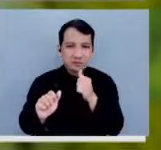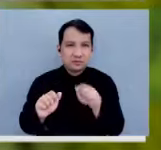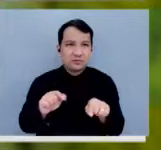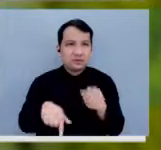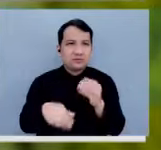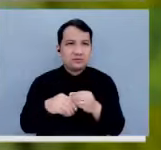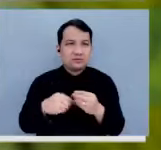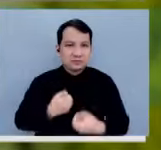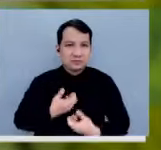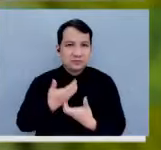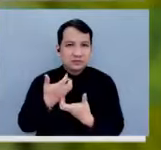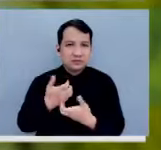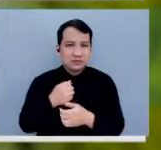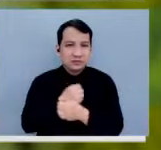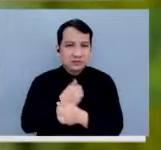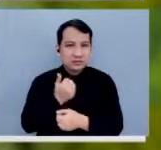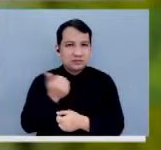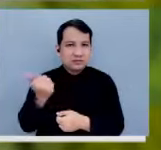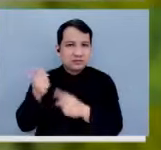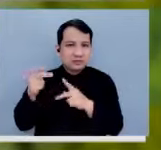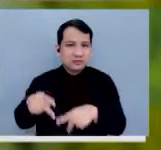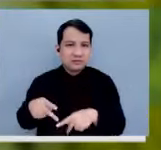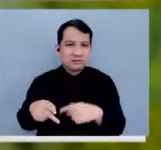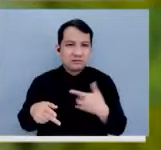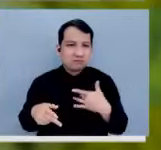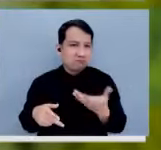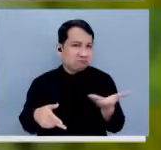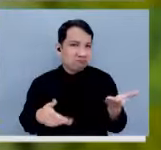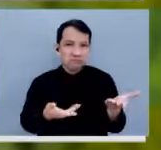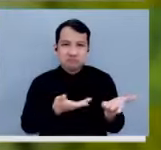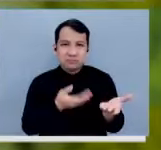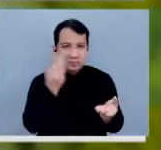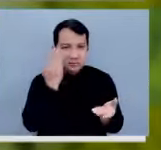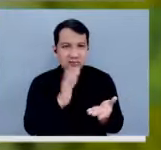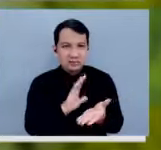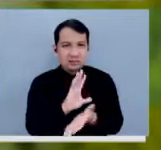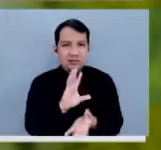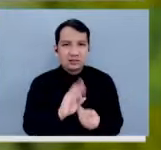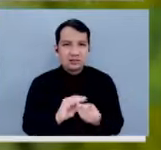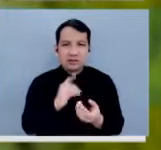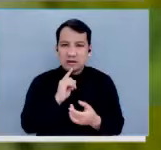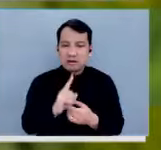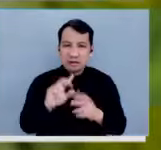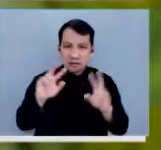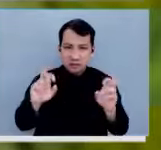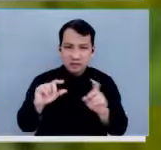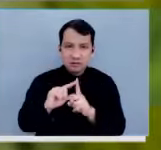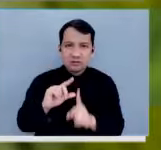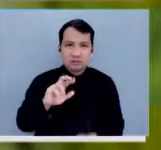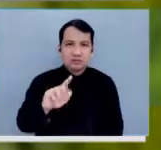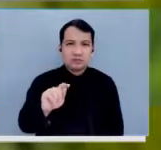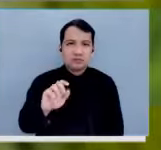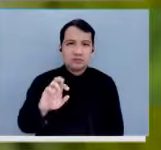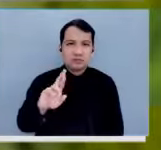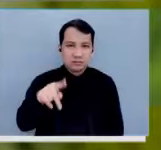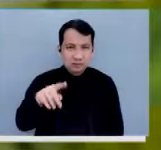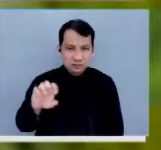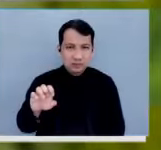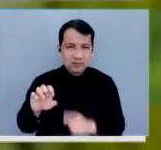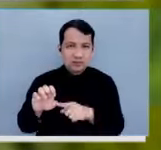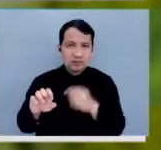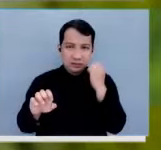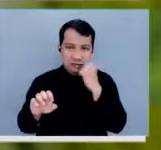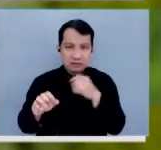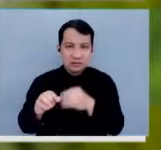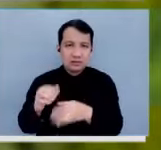her love for someone she likes. So, ayun, using the word torpe, yeah. Na madalas natin